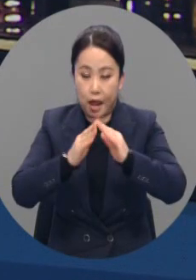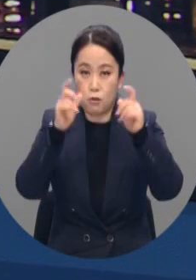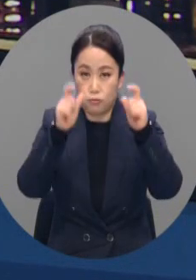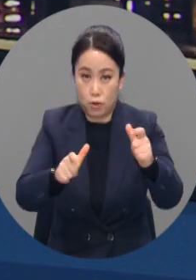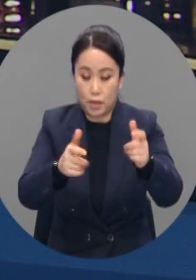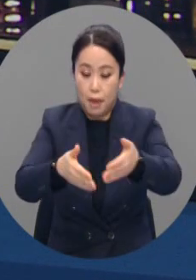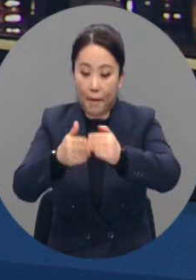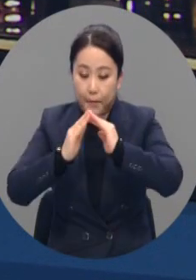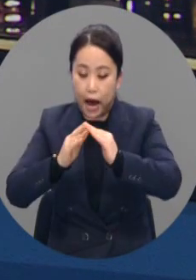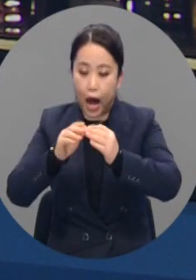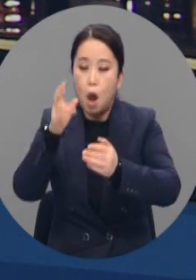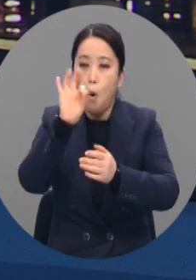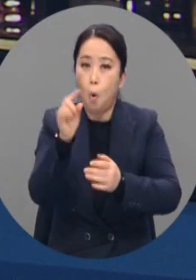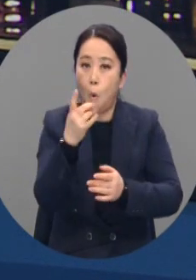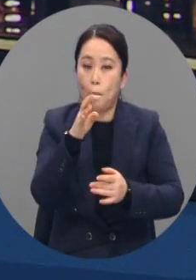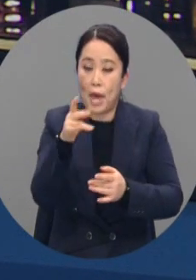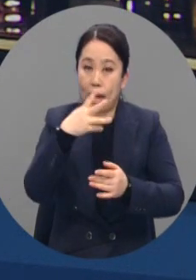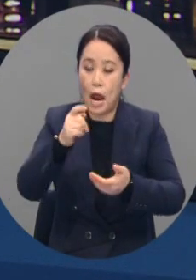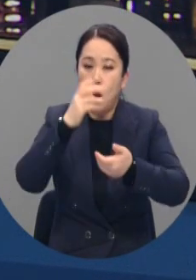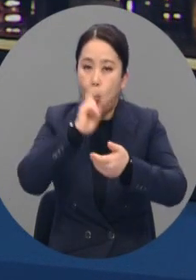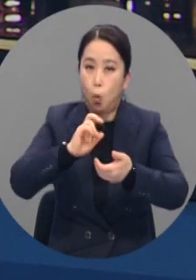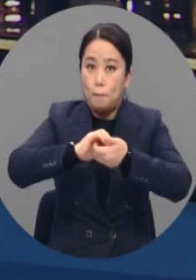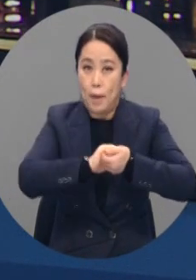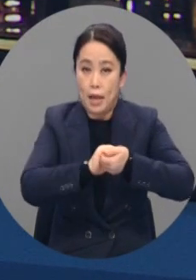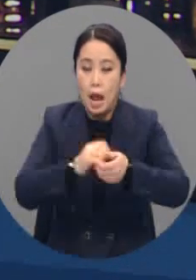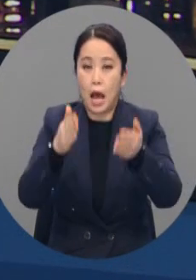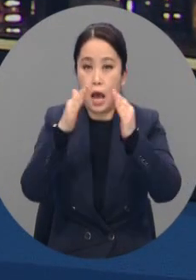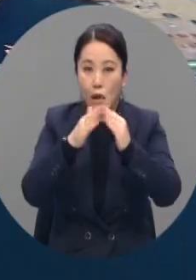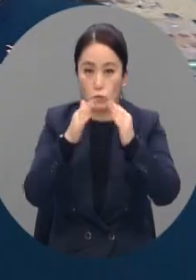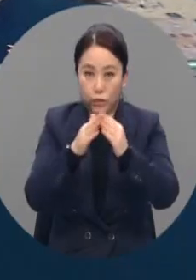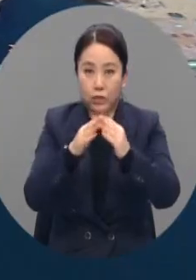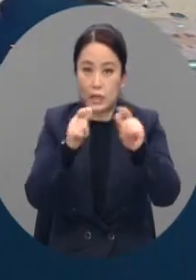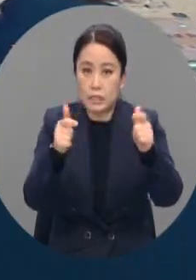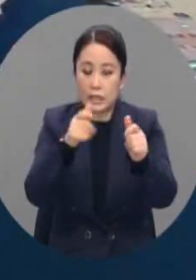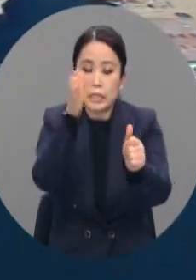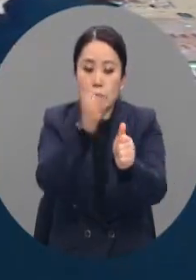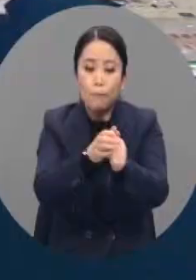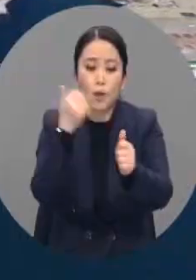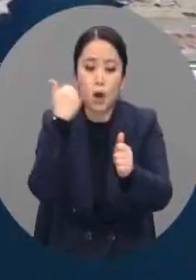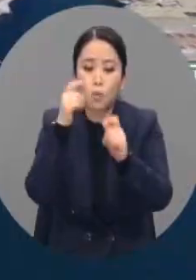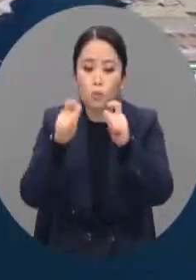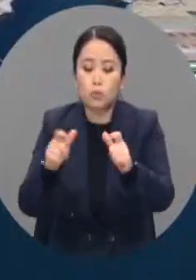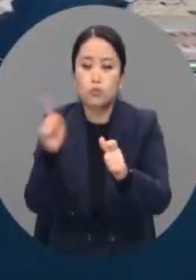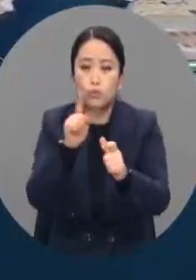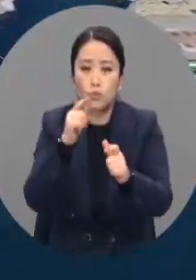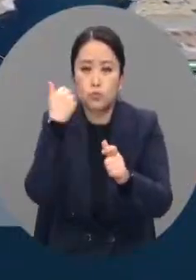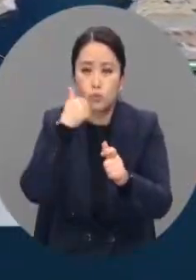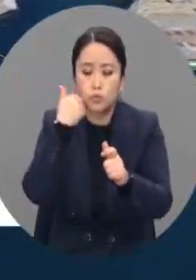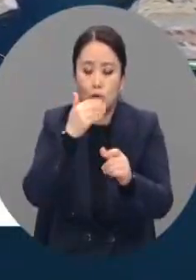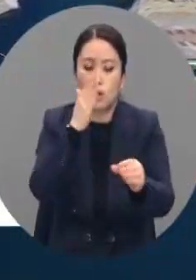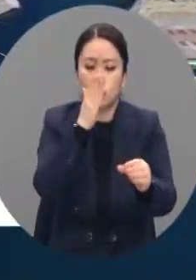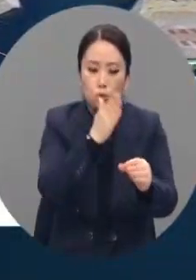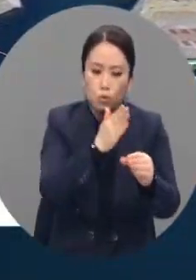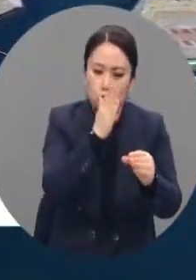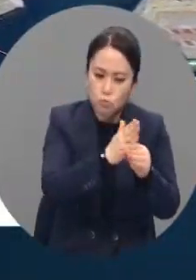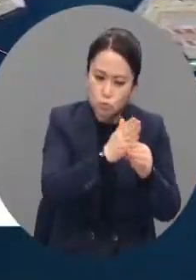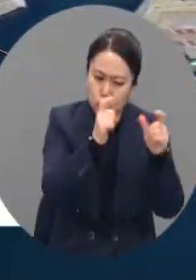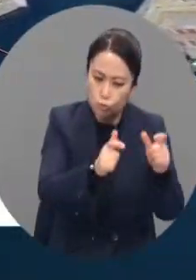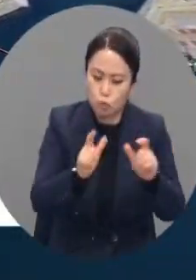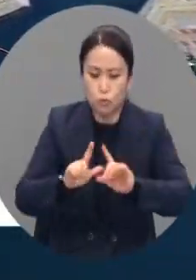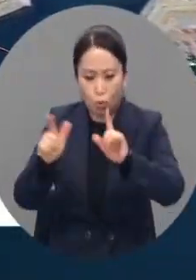찔 오페라 하우스 등의 관할권을 둘러싼 내 동구와 중구 에 행정구역 갈등이 중구의 판정승으로